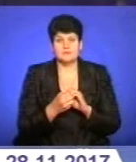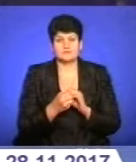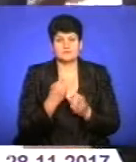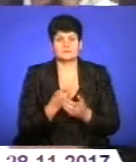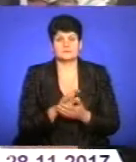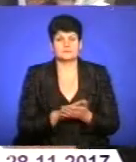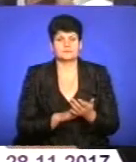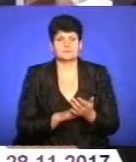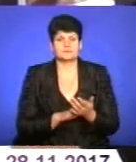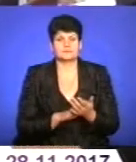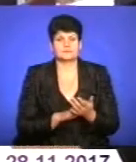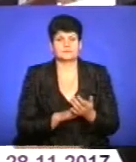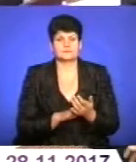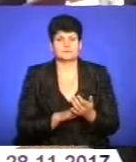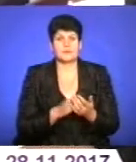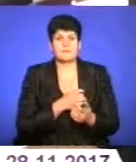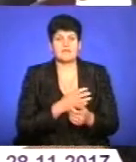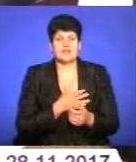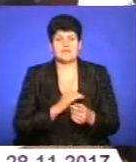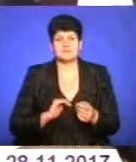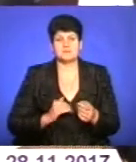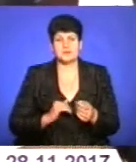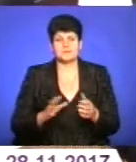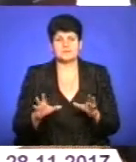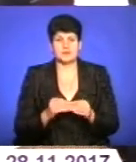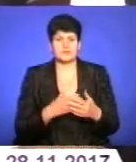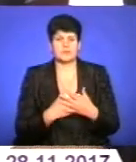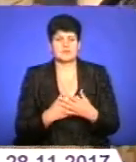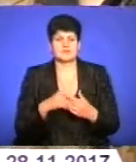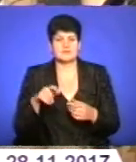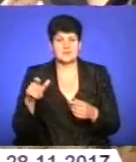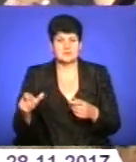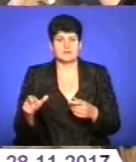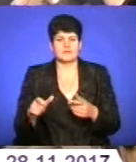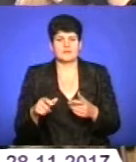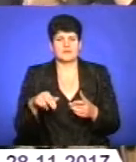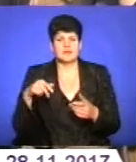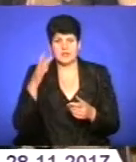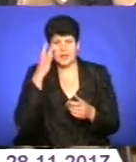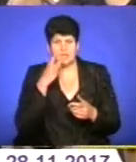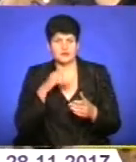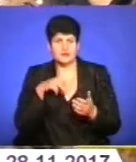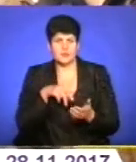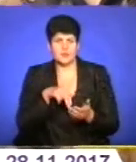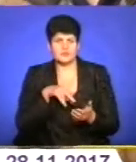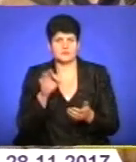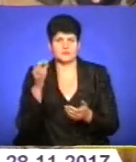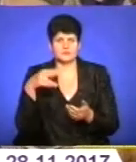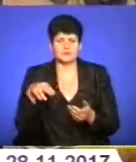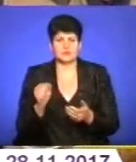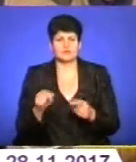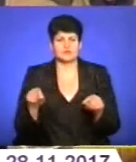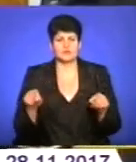Сарабун. Приватні підприємці разом з громадськими активістами від літа оббивають пороги обласної адміністрації, аби